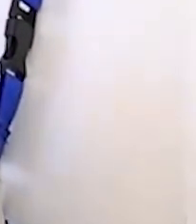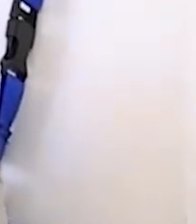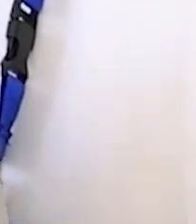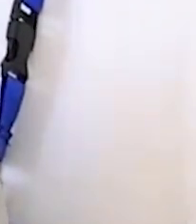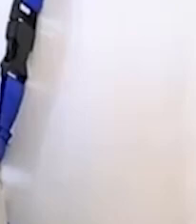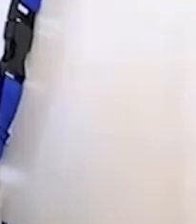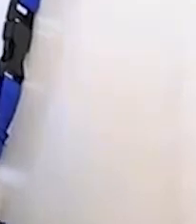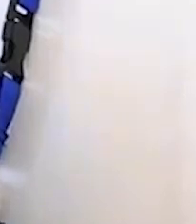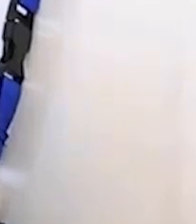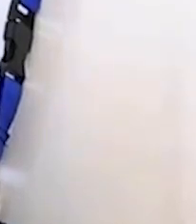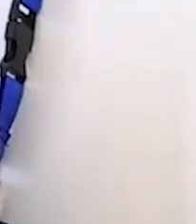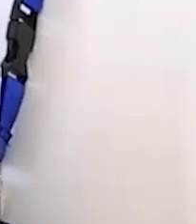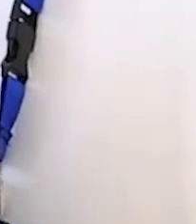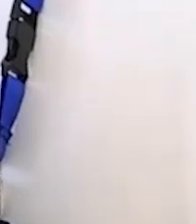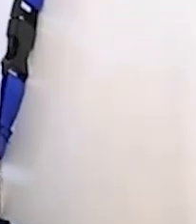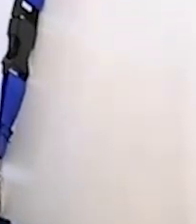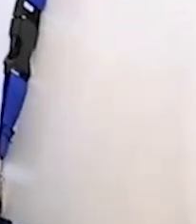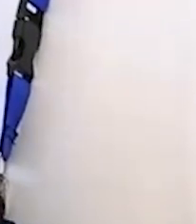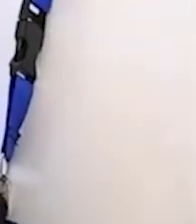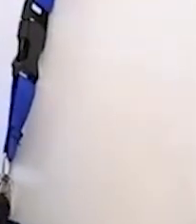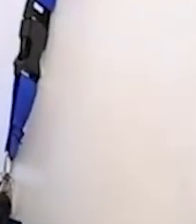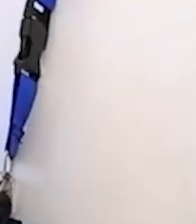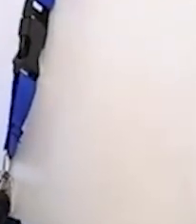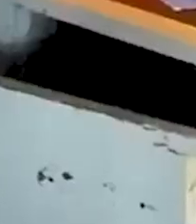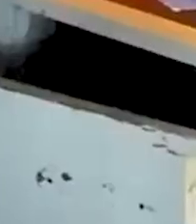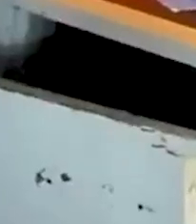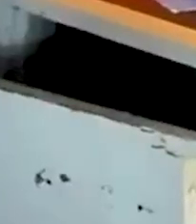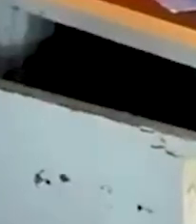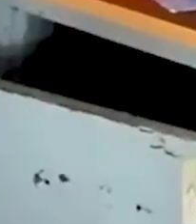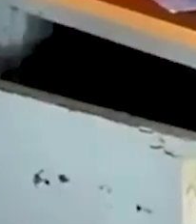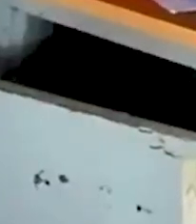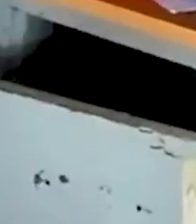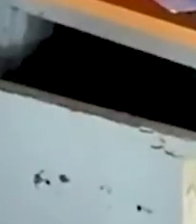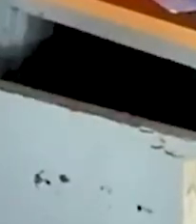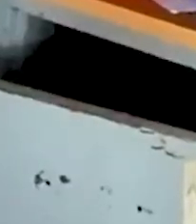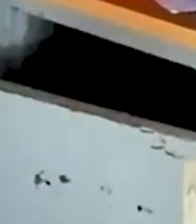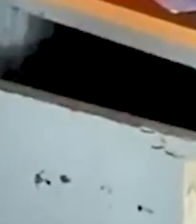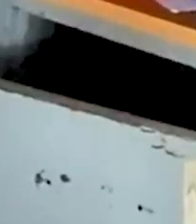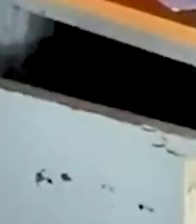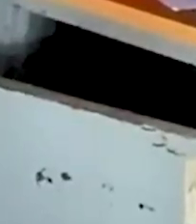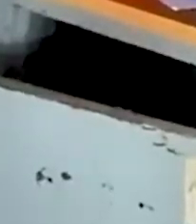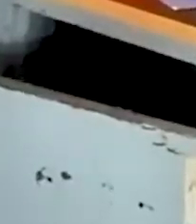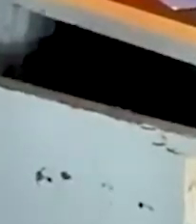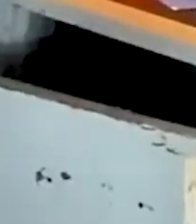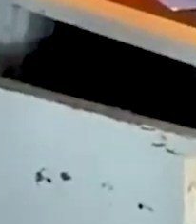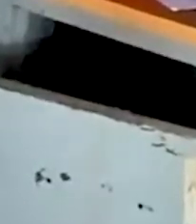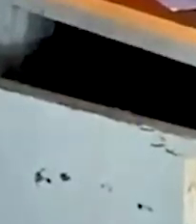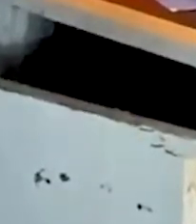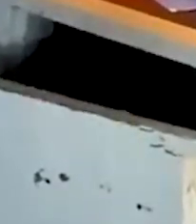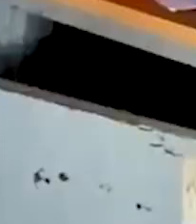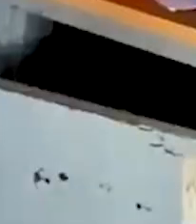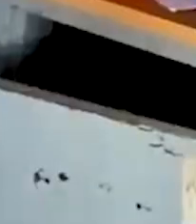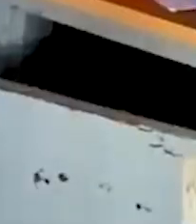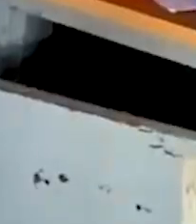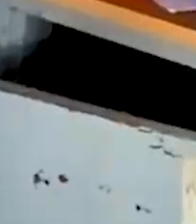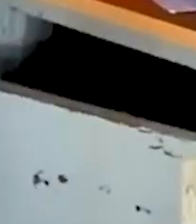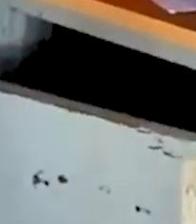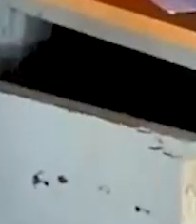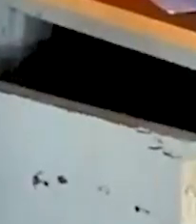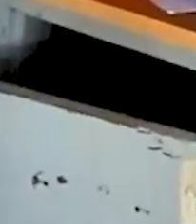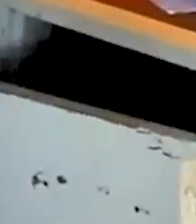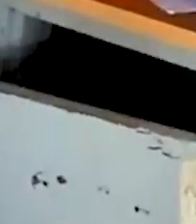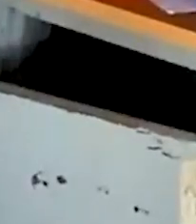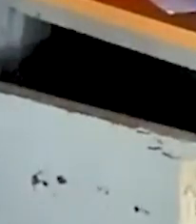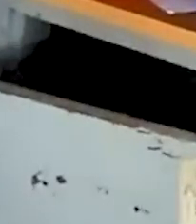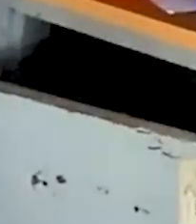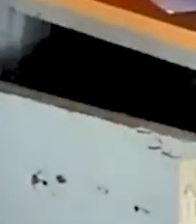ambao hawajiwezi. Mbali na hayo, kuna ile huduma ya kina mama, ya linda mama. Kwa sasa tunaita linda mama iliyo bora zaidi, kwa sababu awali